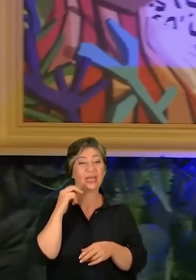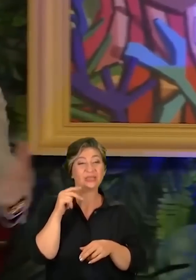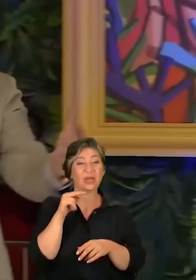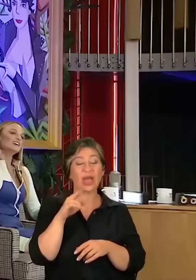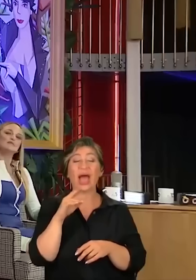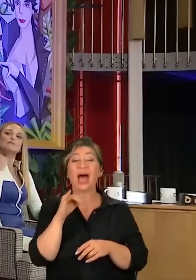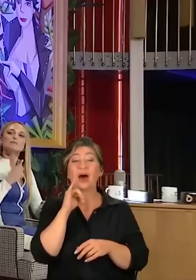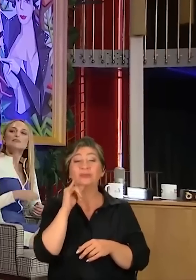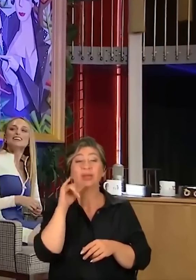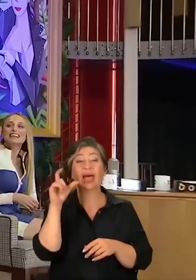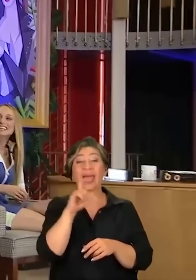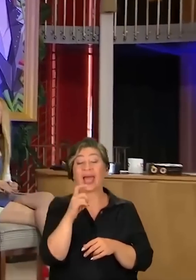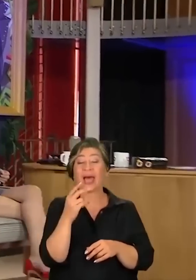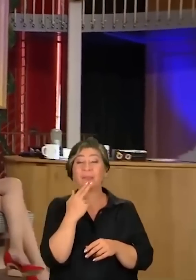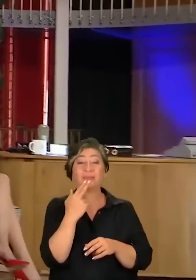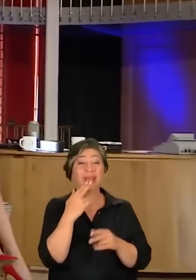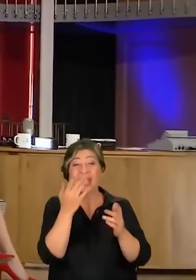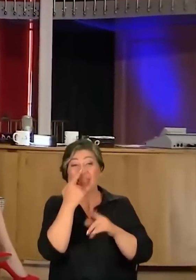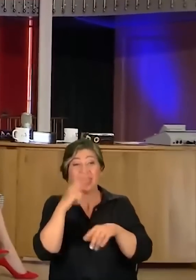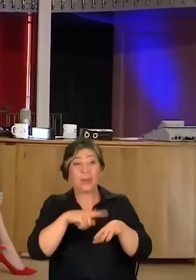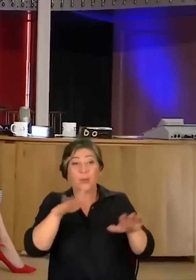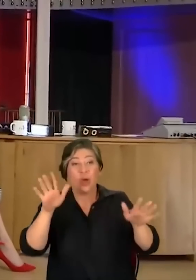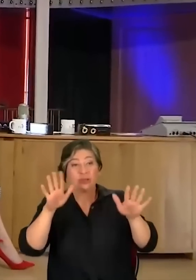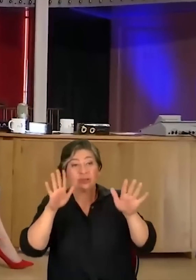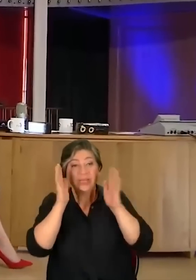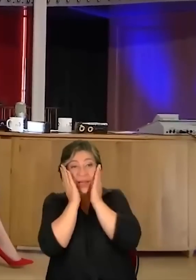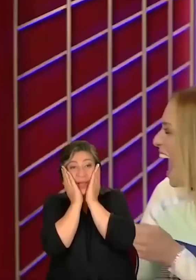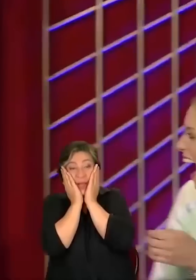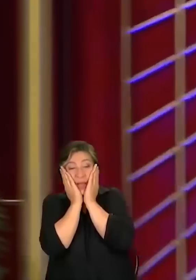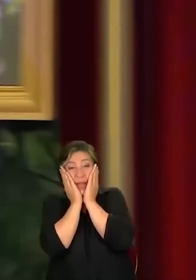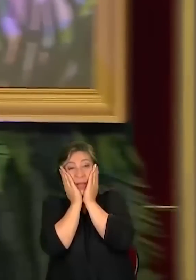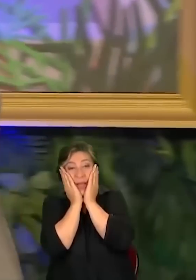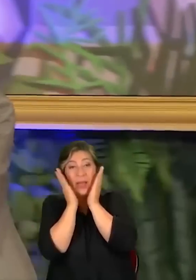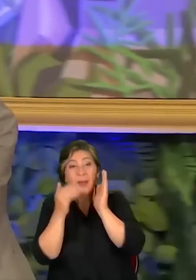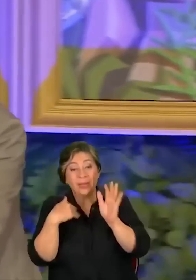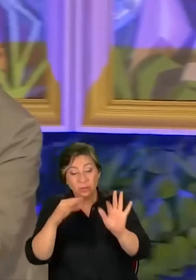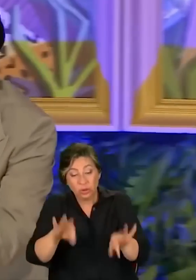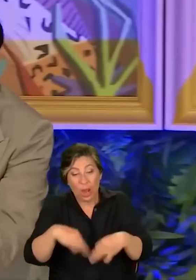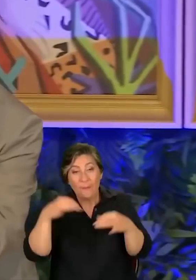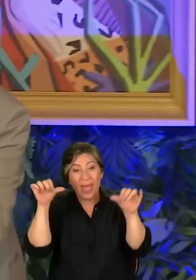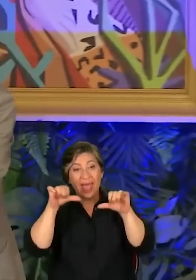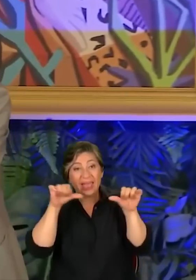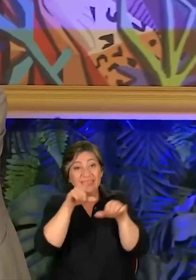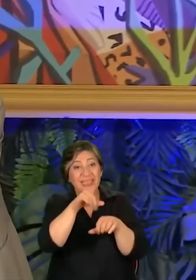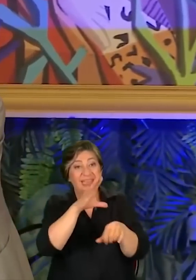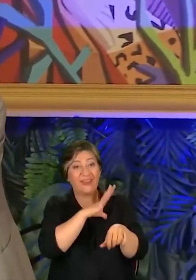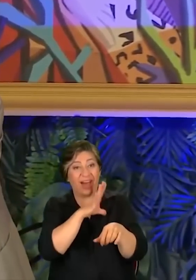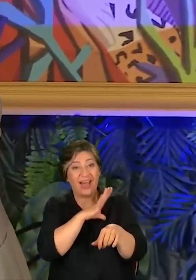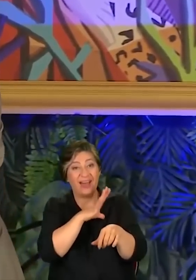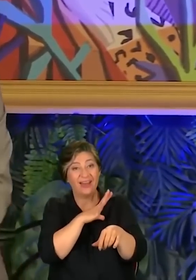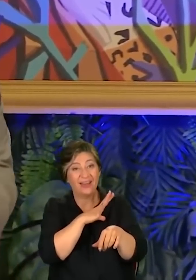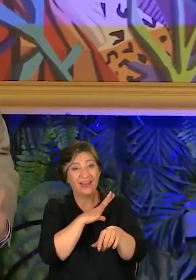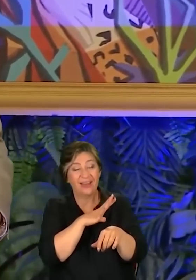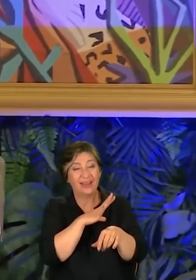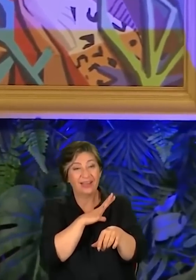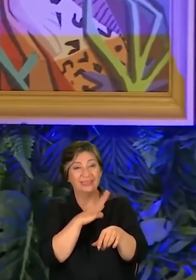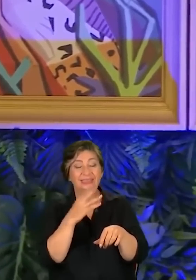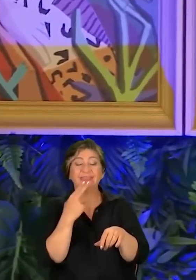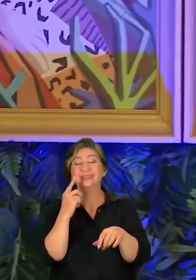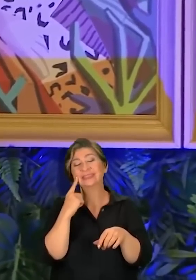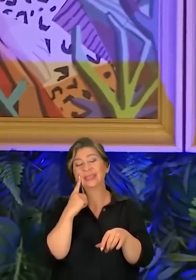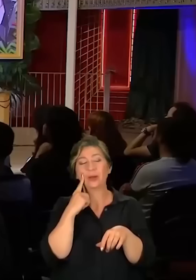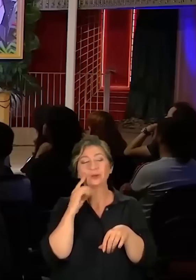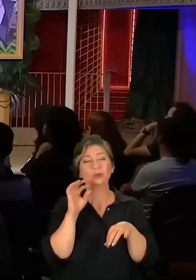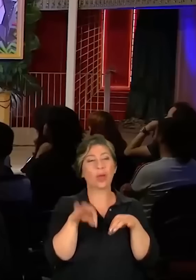geçiyor. Ağustos ayı hanımefendileri diyor ki inanamıyoruz. Hiçbirimizde olmayan çorap Seda'da var.